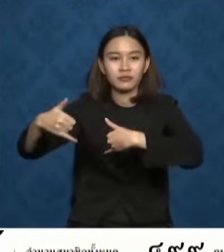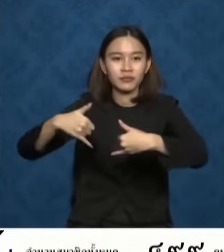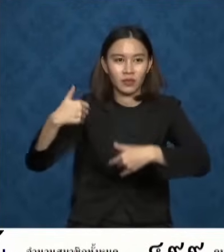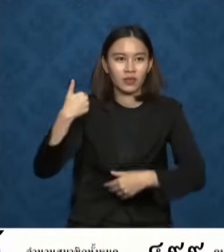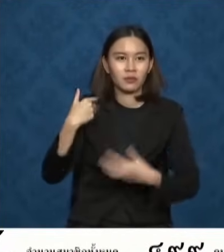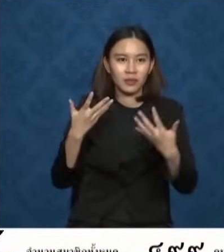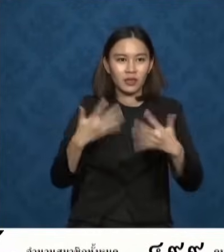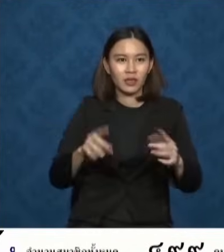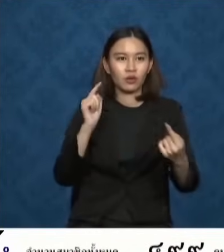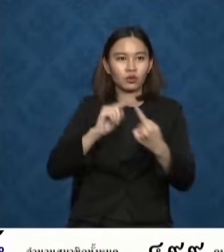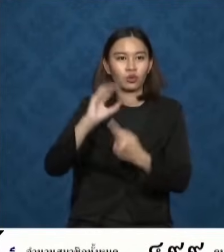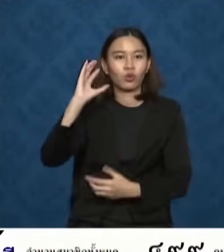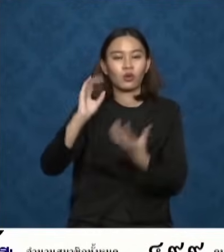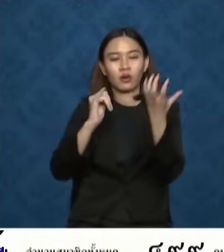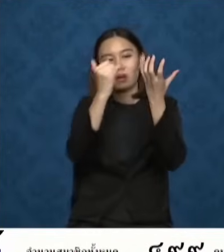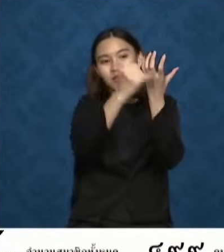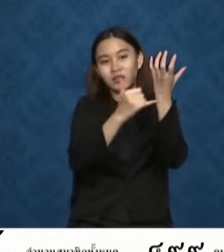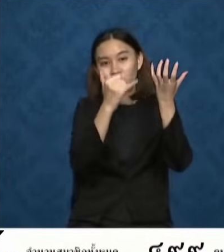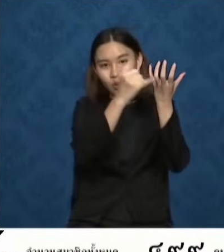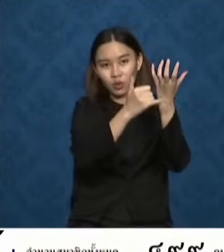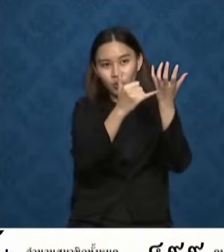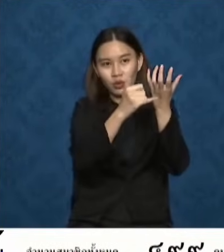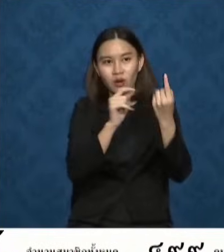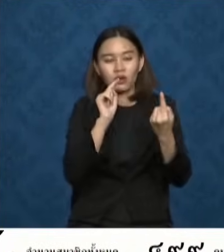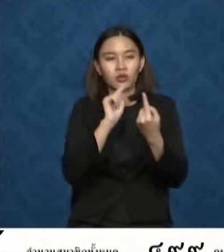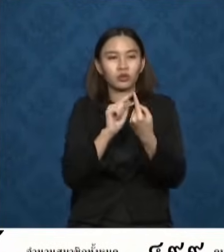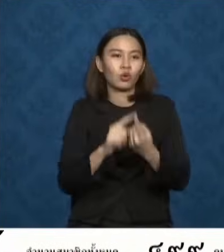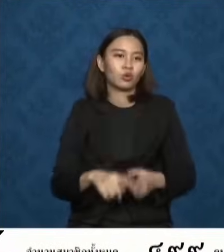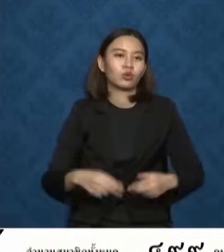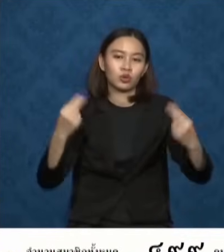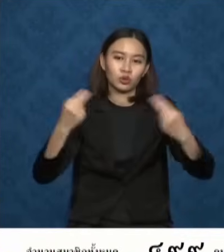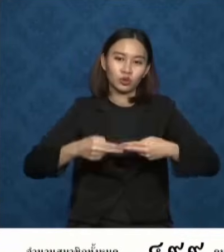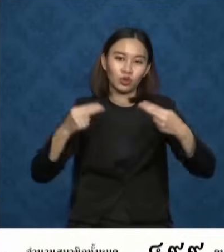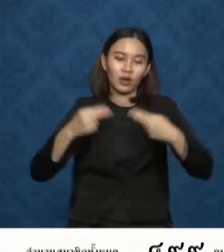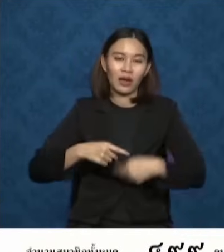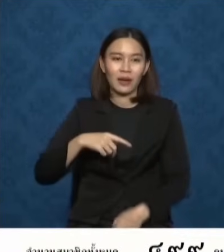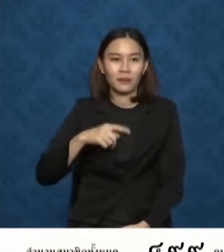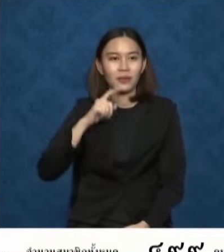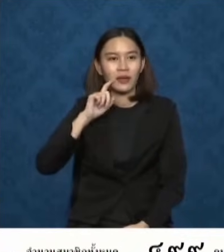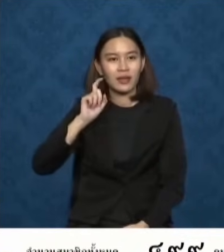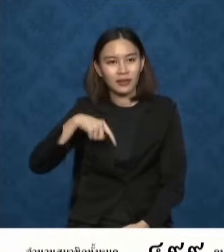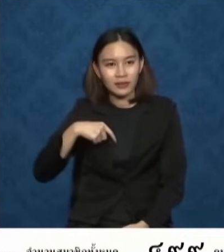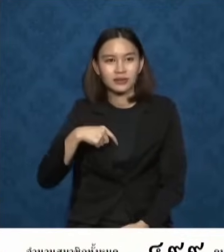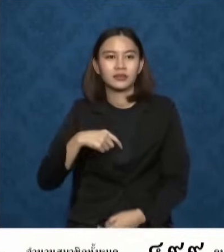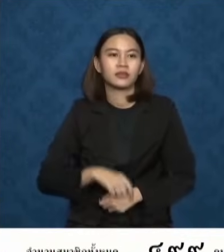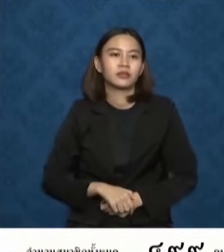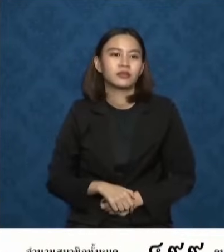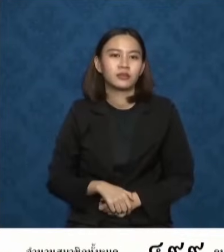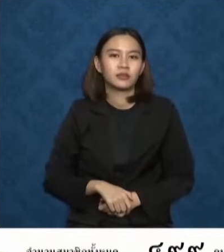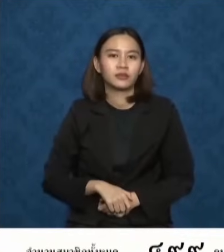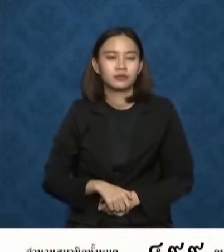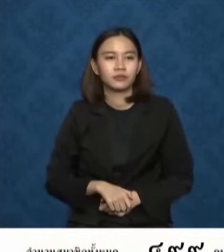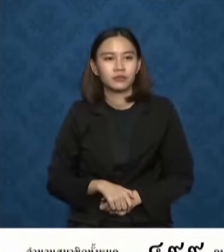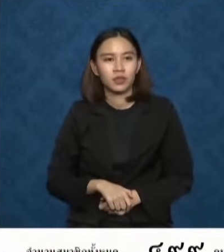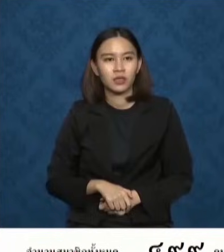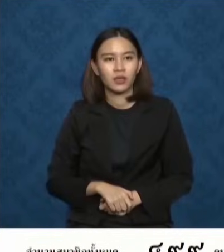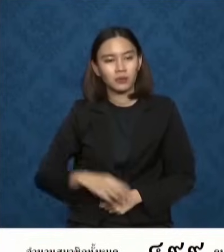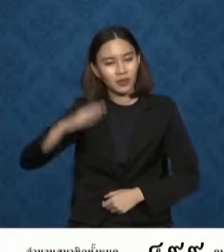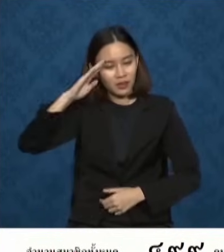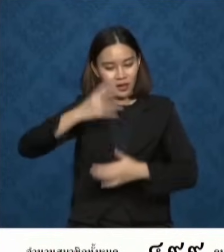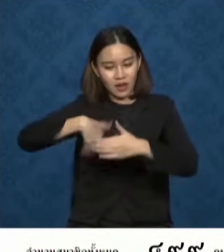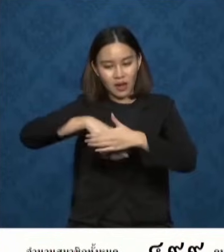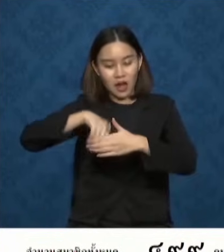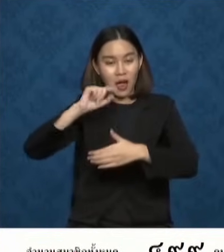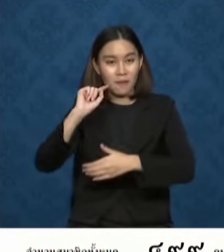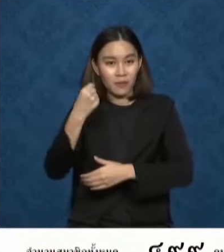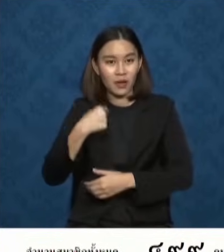ที่ยุโรปในนาโต้ในสงครามยูเครนรัสเซียหลายประเทศกลับมาเกณฑ์ทหารเหมือนเดิมแล้วผมทำไง